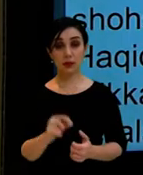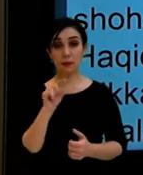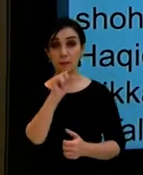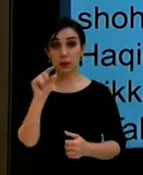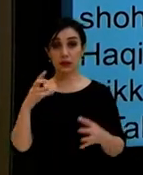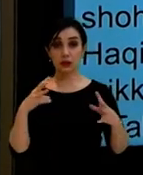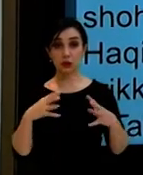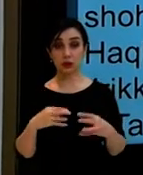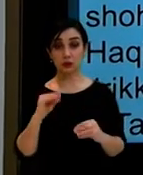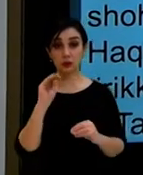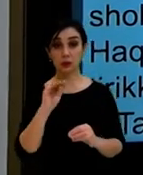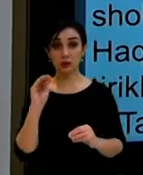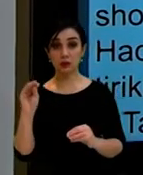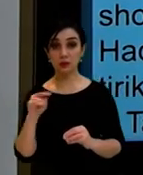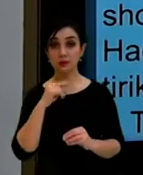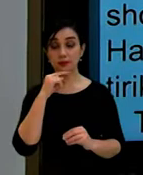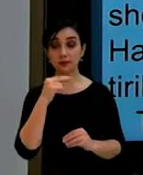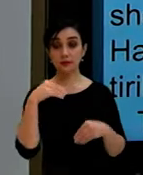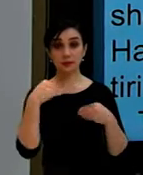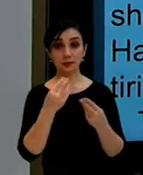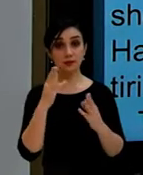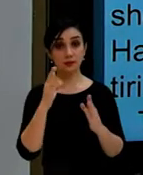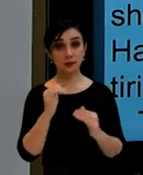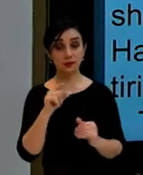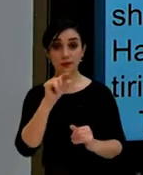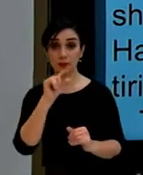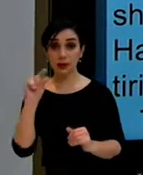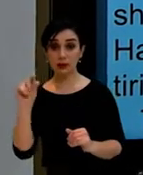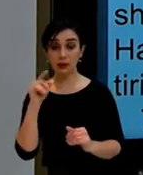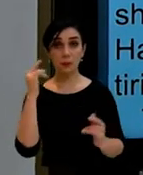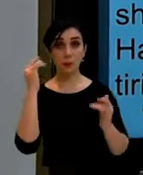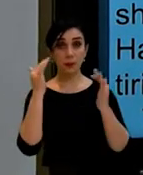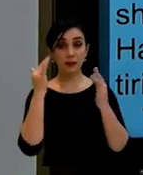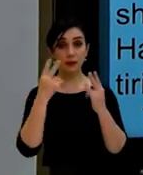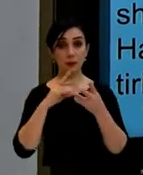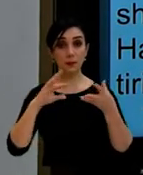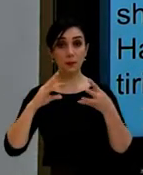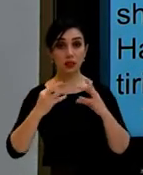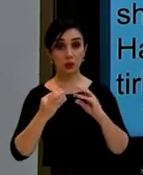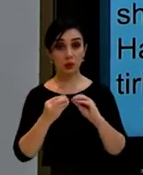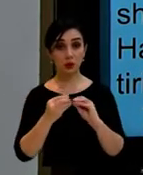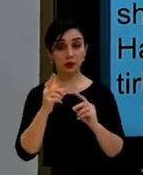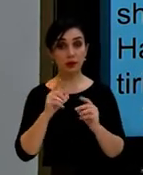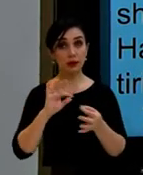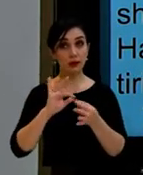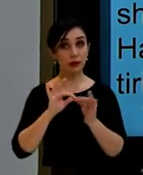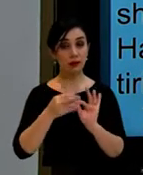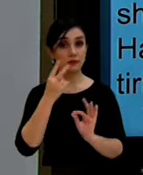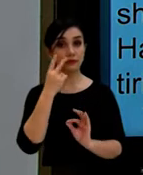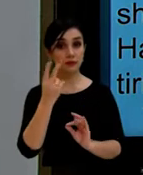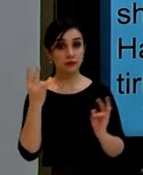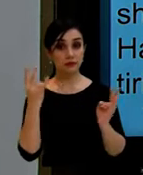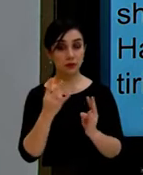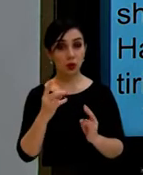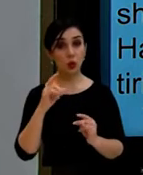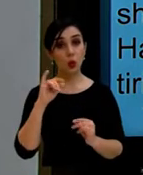Matndagi tinish belgilarining ishlatilishiga e'tibor berasiz va matnni mantiqan mazmunan tahlil qilishga harakat qiling.